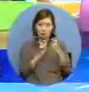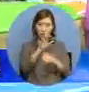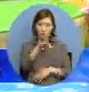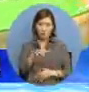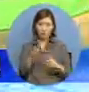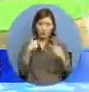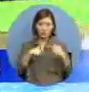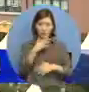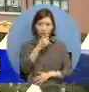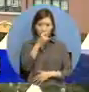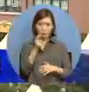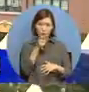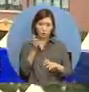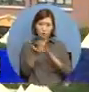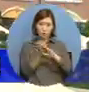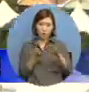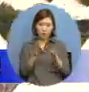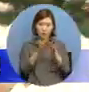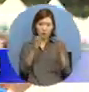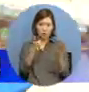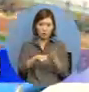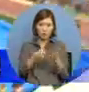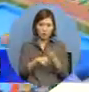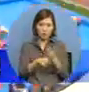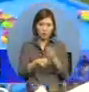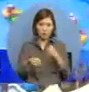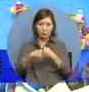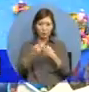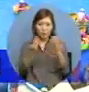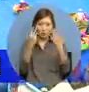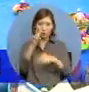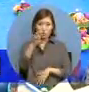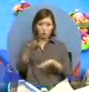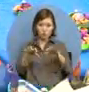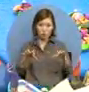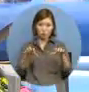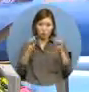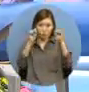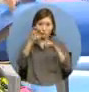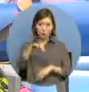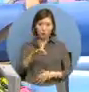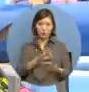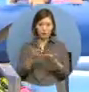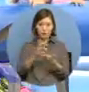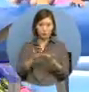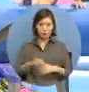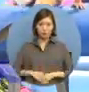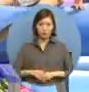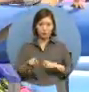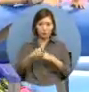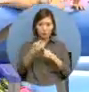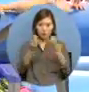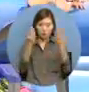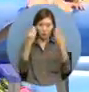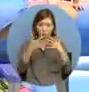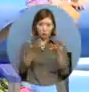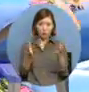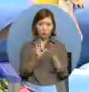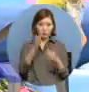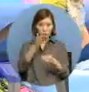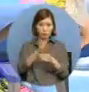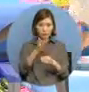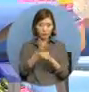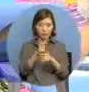있는 물놀이 시설을 위해 초등학교 두곳 운동장을 활용한 것입니다. 이제 초등학교는 보통 동네 한가운데 있습니다. 그리고 주민들이